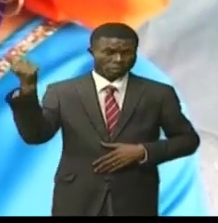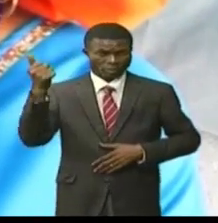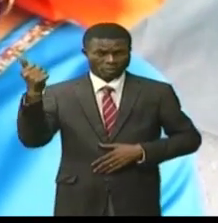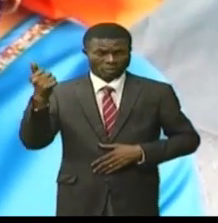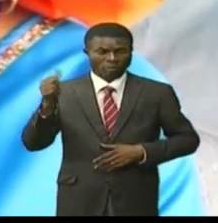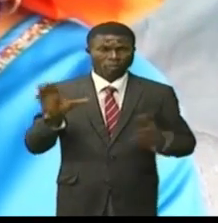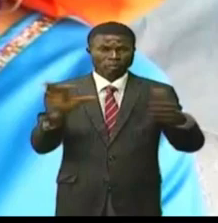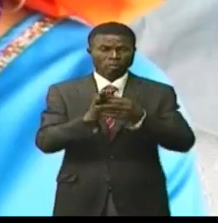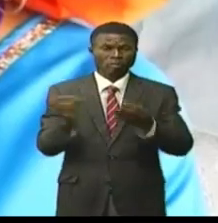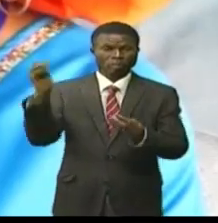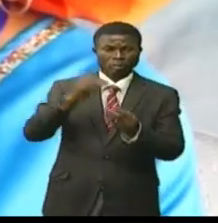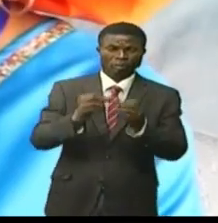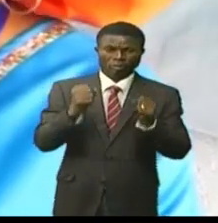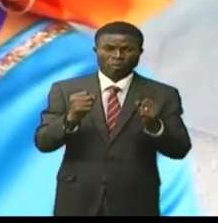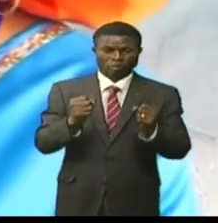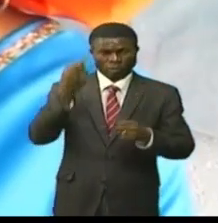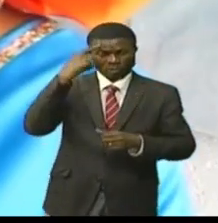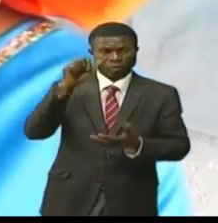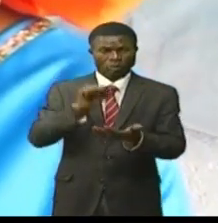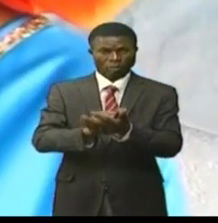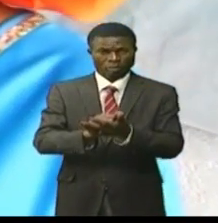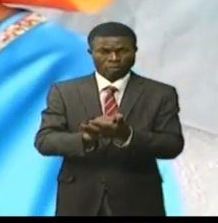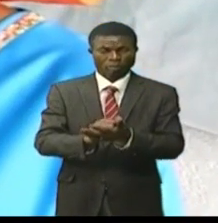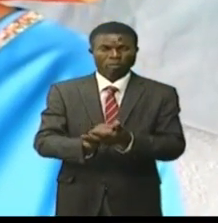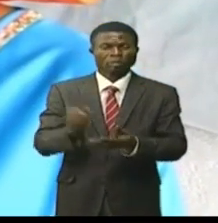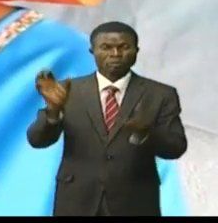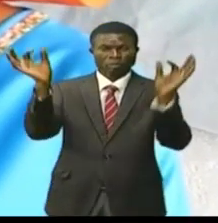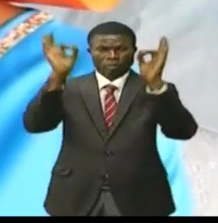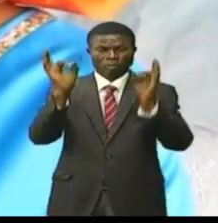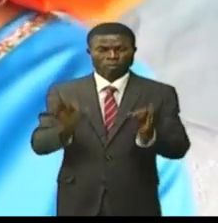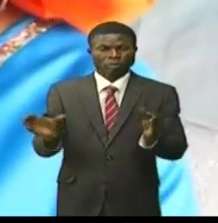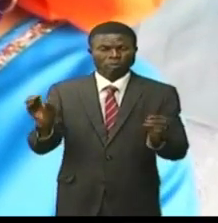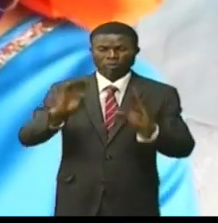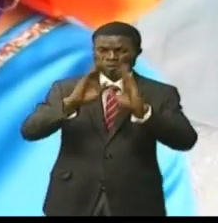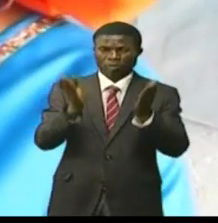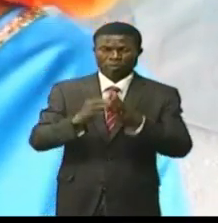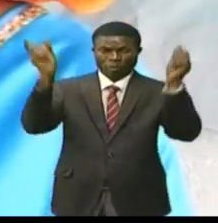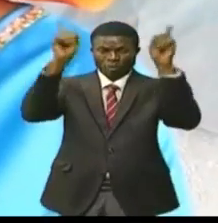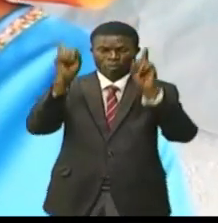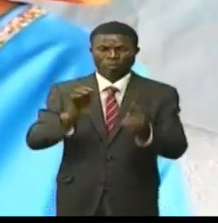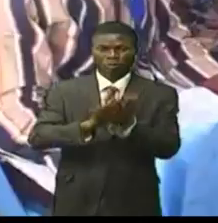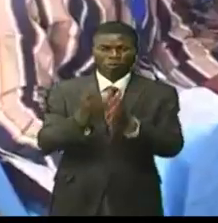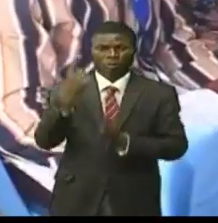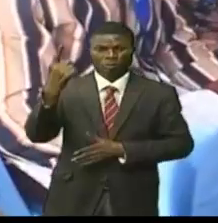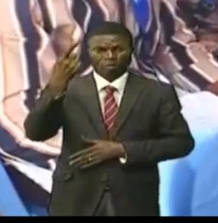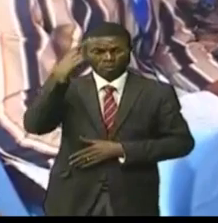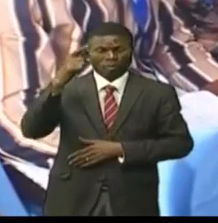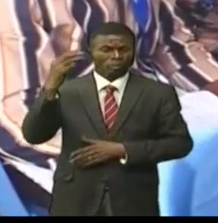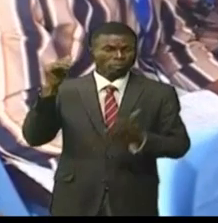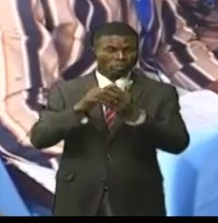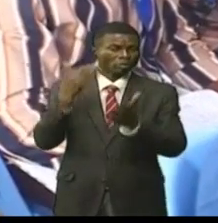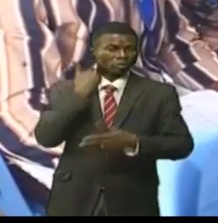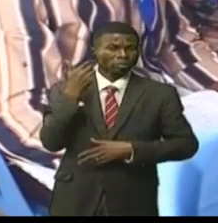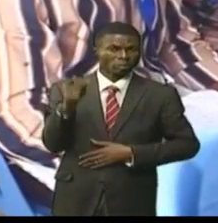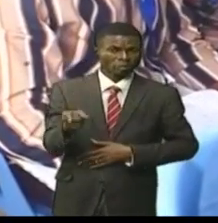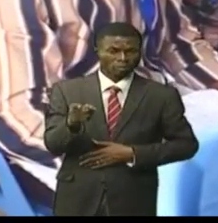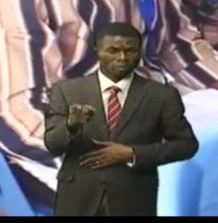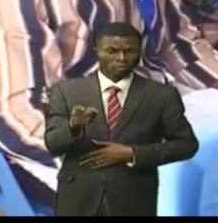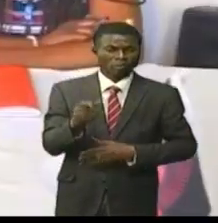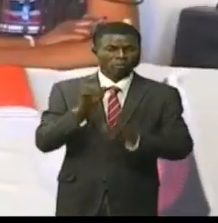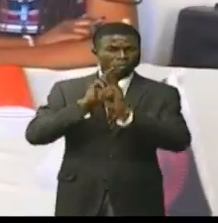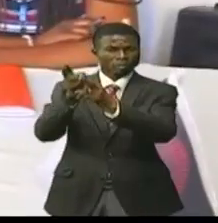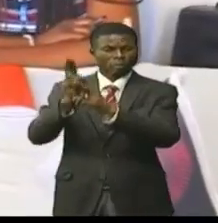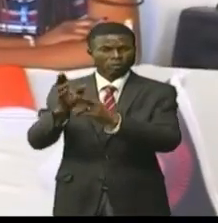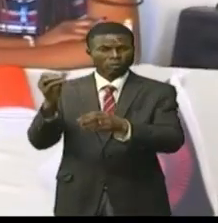fait la force. Alors c'est par rapport à ça, POLAF nous unit, comme on écrit toute l'Afrique unie pour l'autisme. Il est prévu la restitution